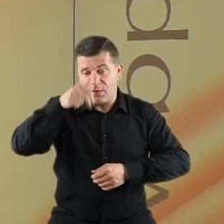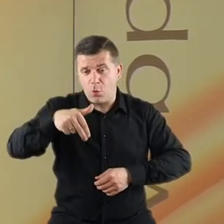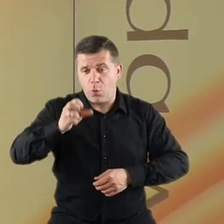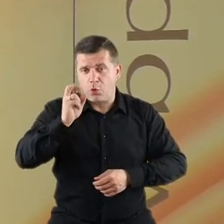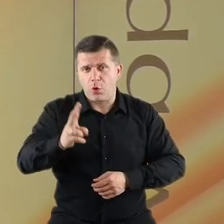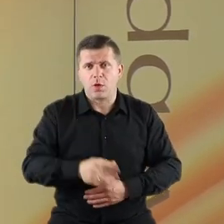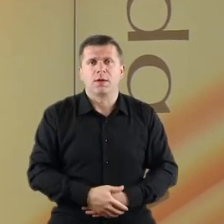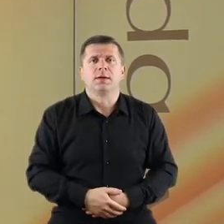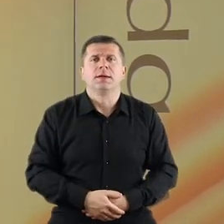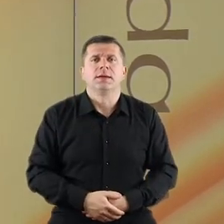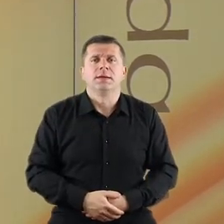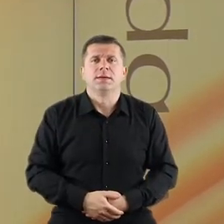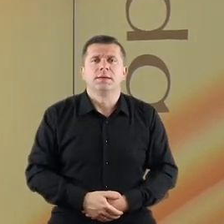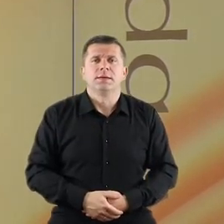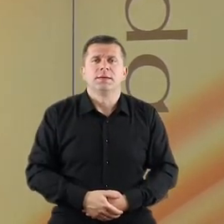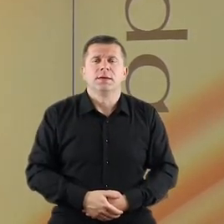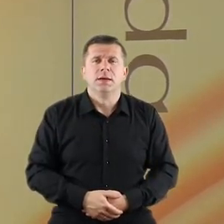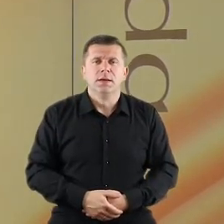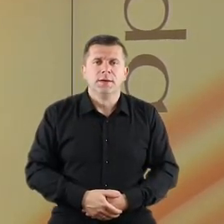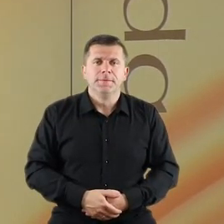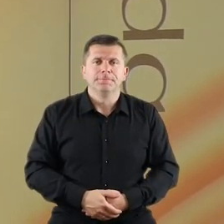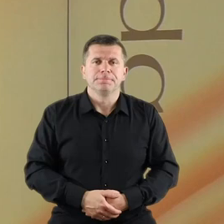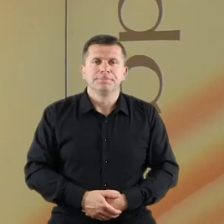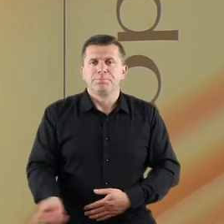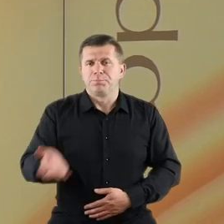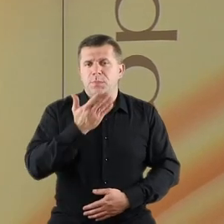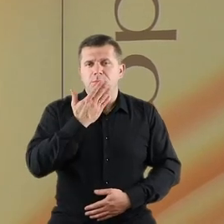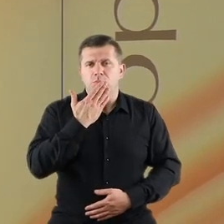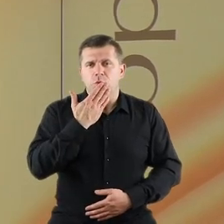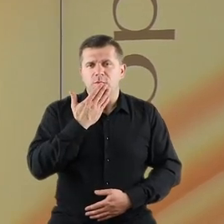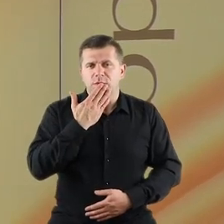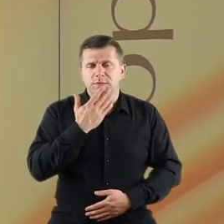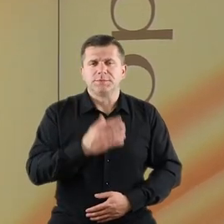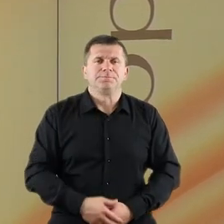recti mówić prasłowiańskiego